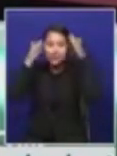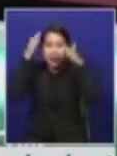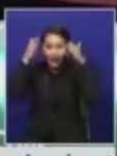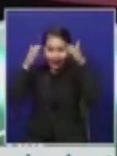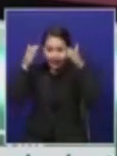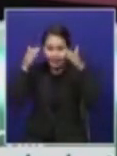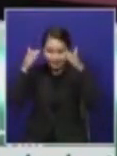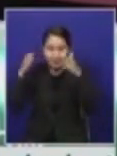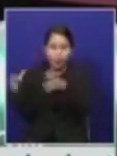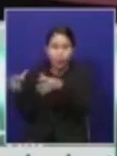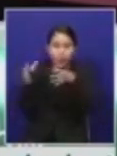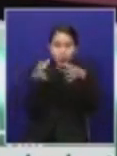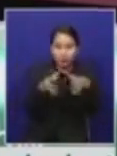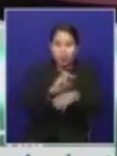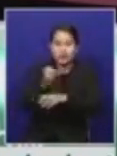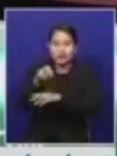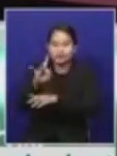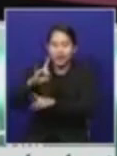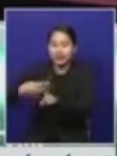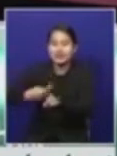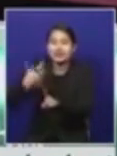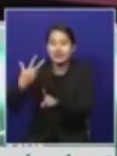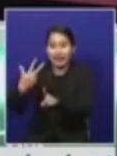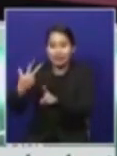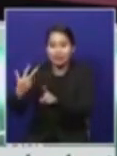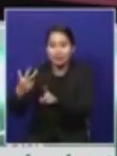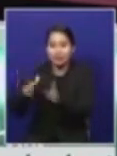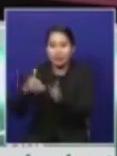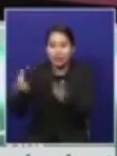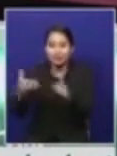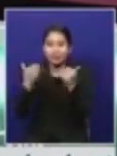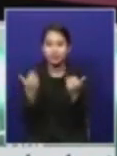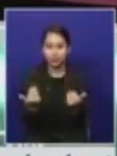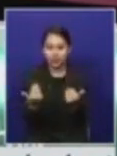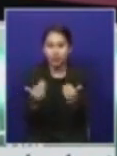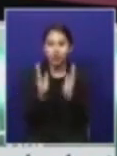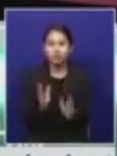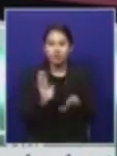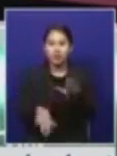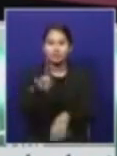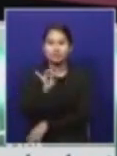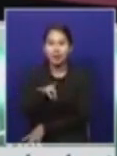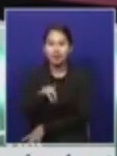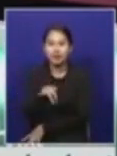หอพักปองมากยิ่งหลุดมากไม่ควบคุมไม่ทั่วถึงส่งผลให้เกิดปัญหาสังคมผมอยากจะขอให้ท่านโยยากลุ่มคนไทยที่เดินทางกลับเข้าประเทศไปใต้ชนะการโควิชโดยเฉพาะพี่น้องในพื้นที่จังหวัดชายแดนภาคใต้ซึ่งกลับจากมาเลเซียตั้งแต่วันที่18มีนาคม 63จนถึงวันนี้มากกว่า 800